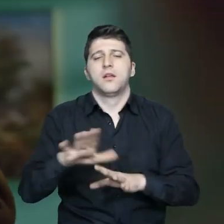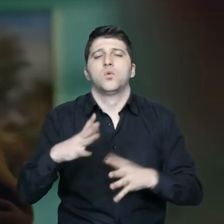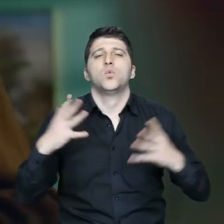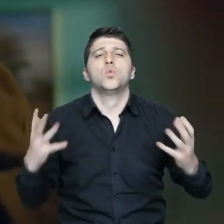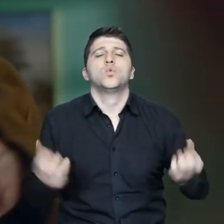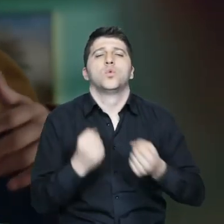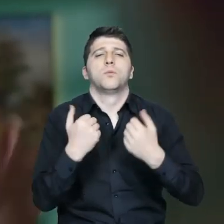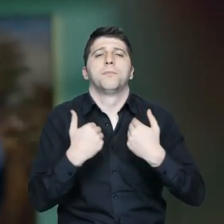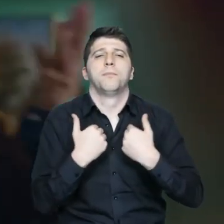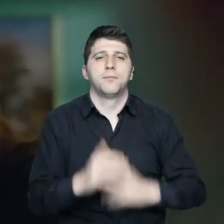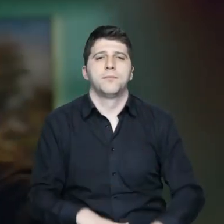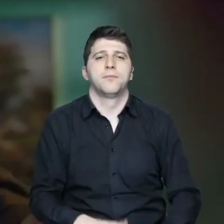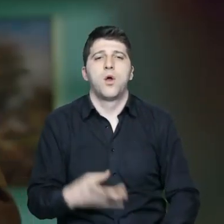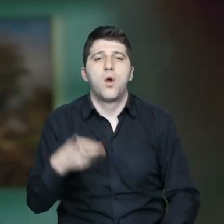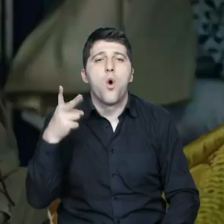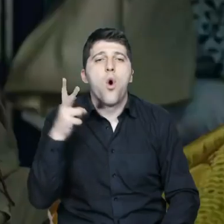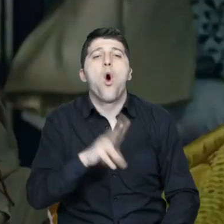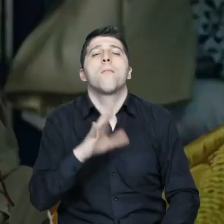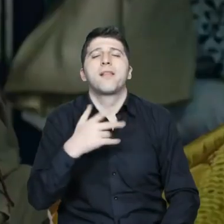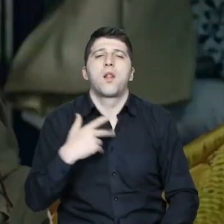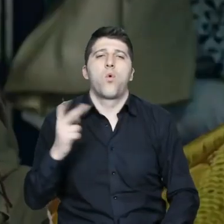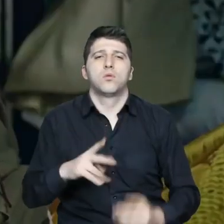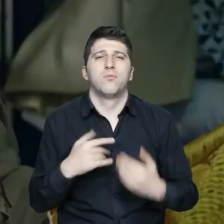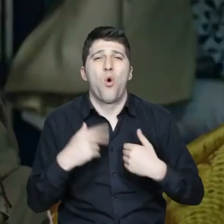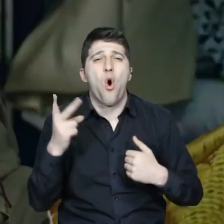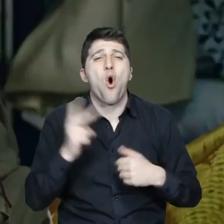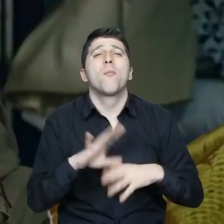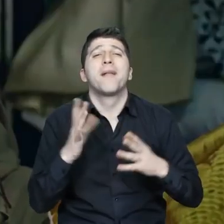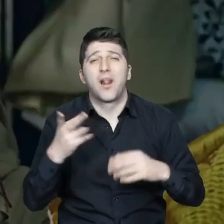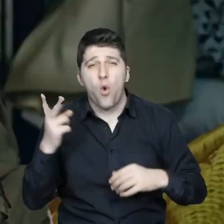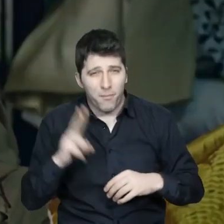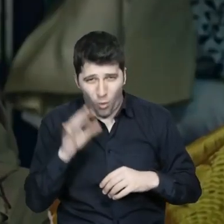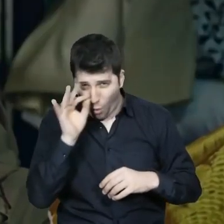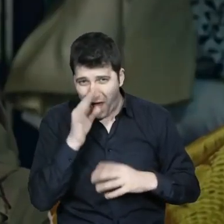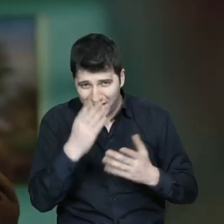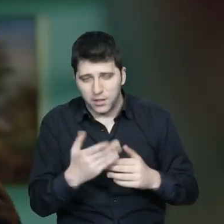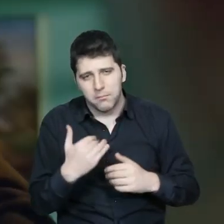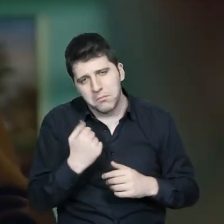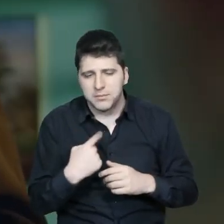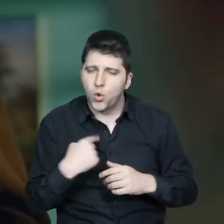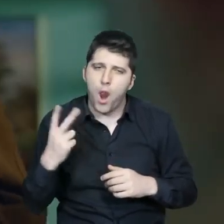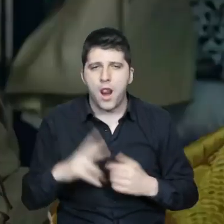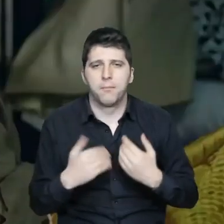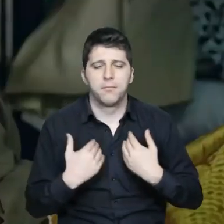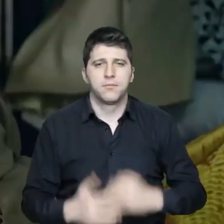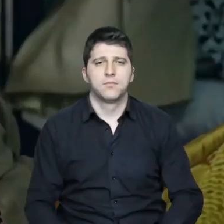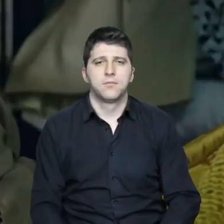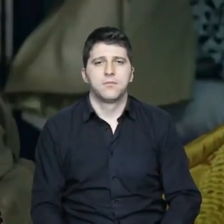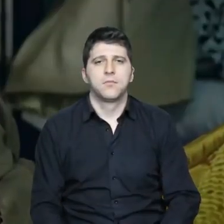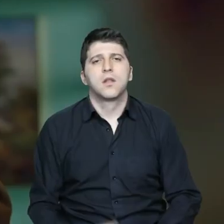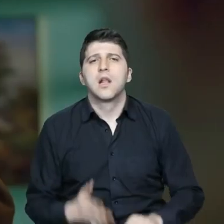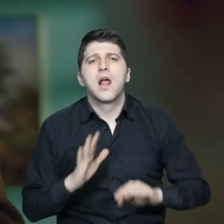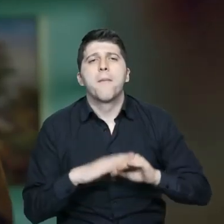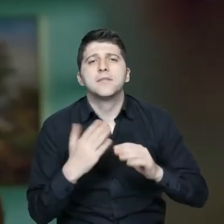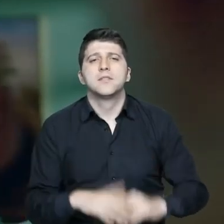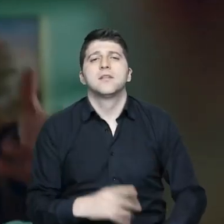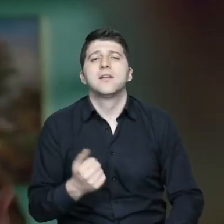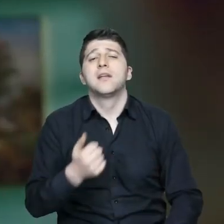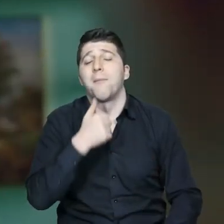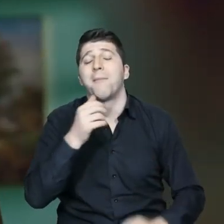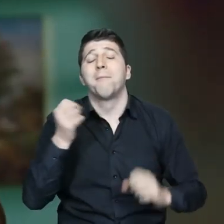kurtuldum. Yani ölmeden öldüm ya. Ölmeden ölmek o kadar kolaysa biraz da biz ölelim. Ne yaptın sen? Ya